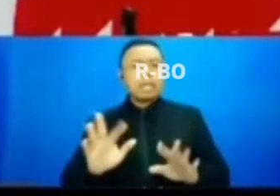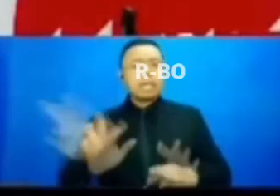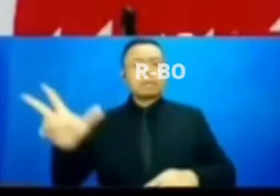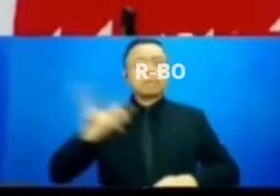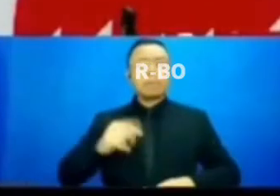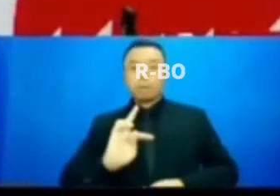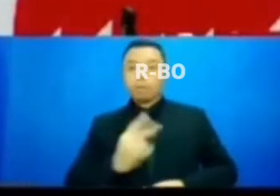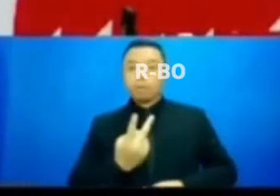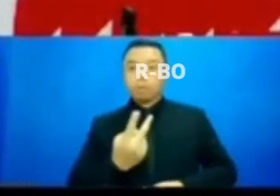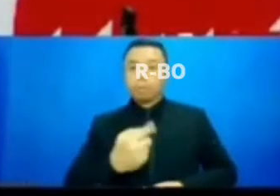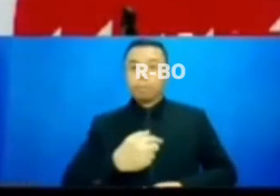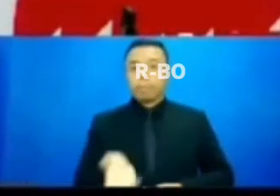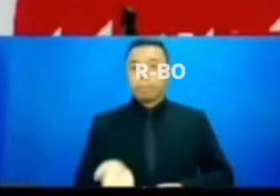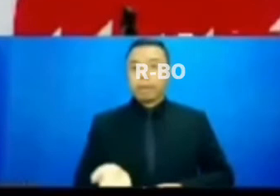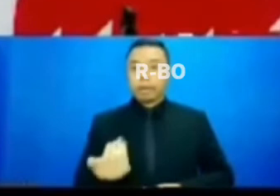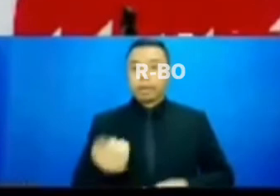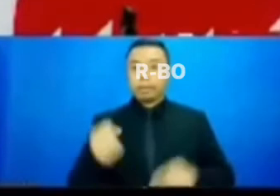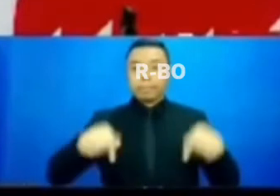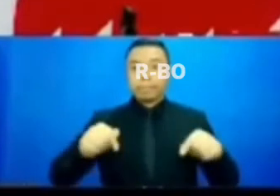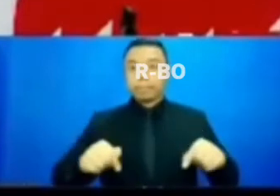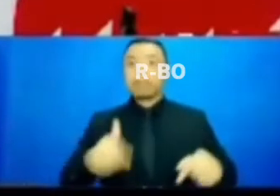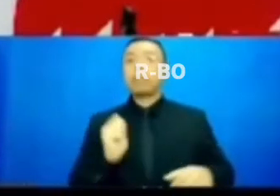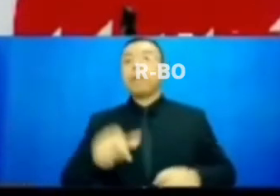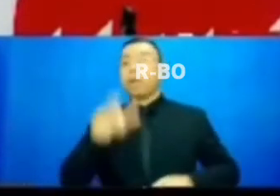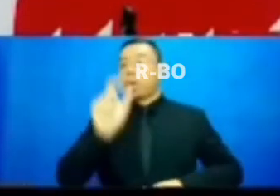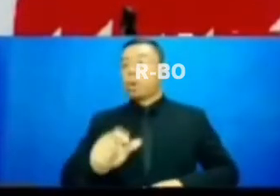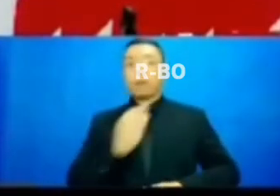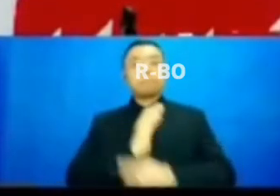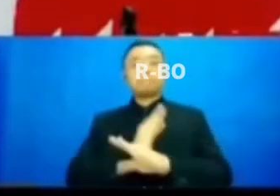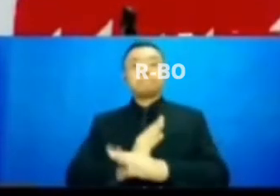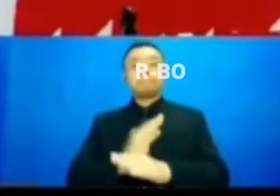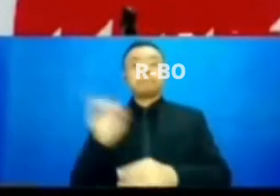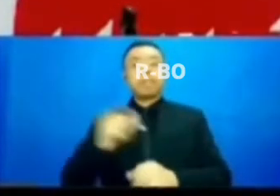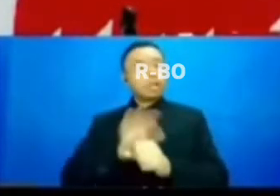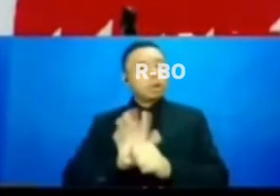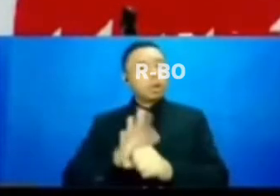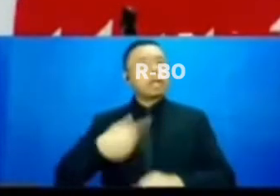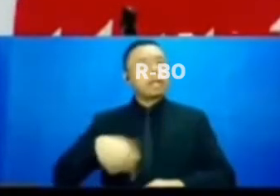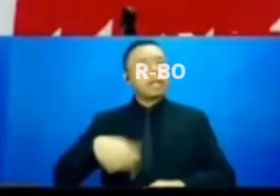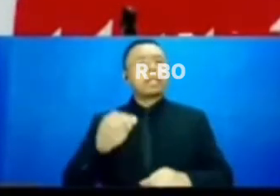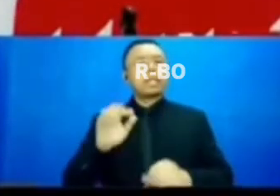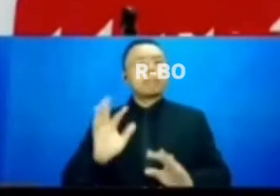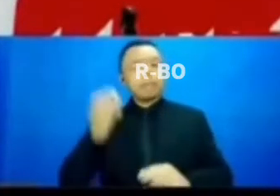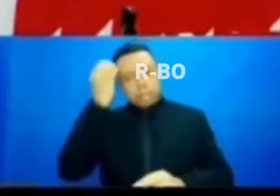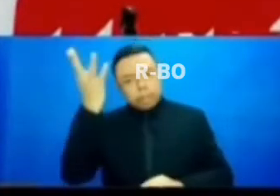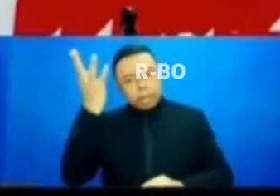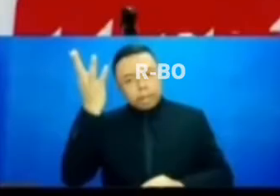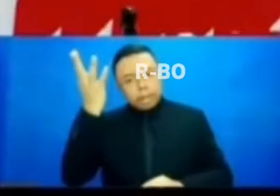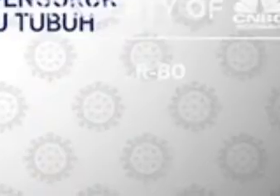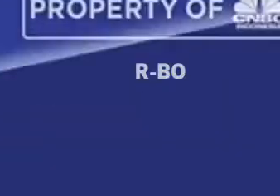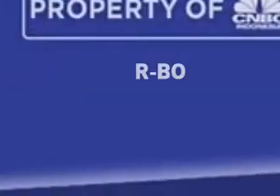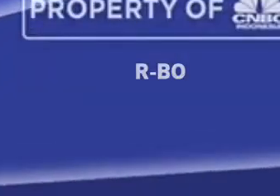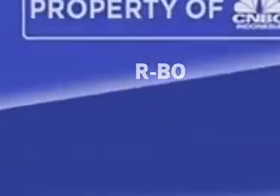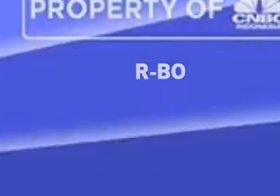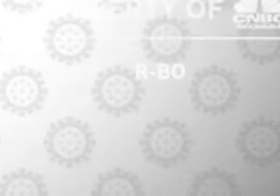Penanganan COVID-19 adalah penentu diperbolehkannya pembelajaran tatap muka, kini kebijakan pemerintah untuk memperbolehkan